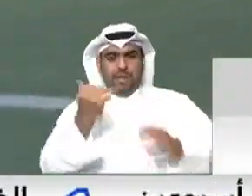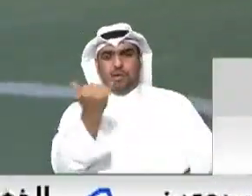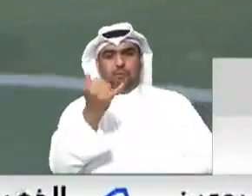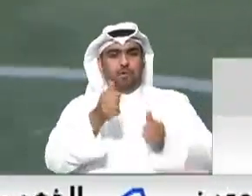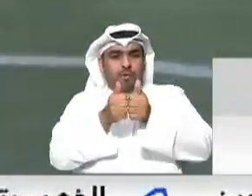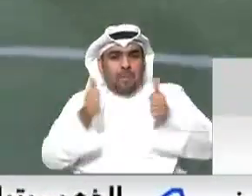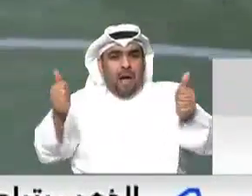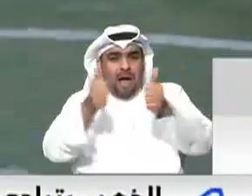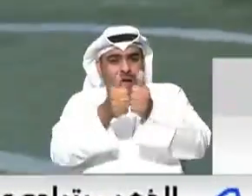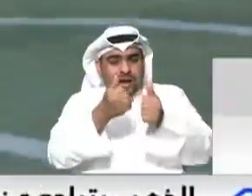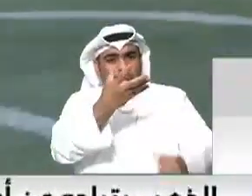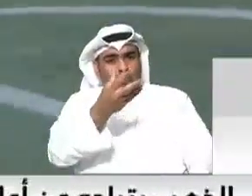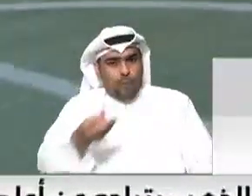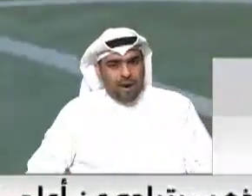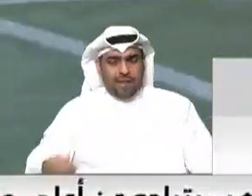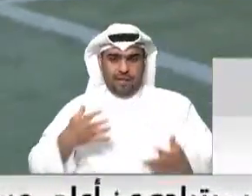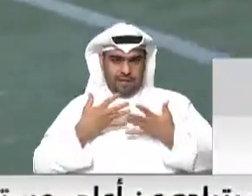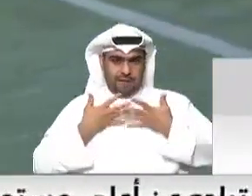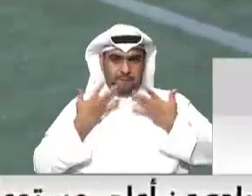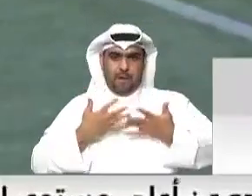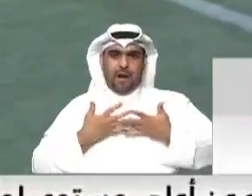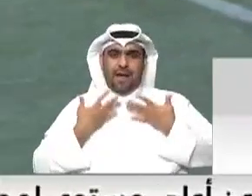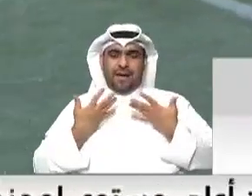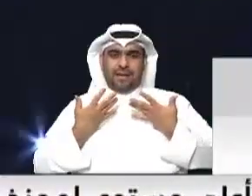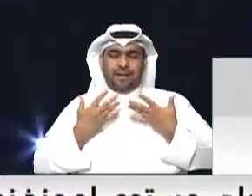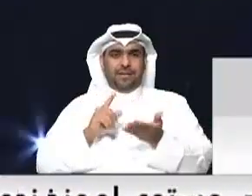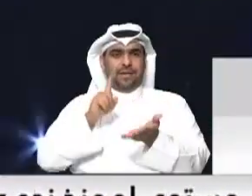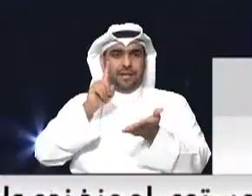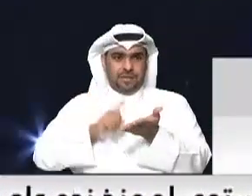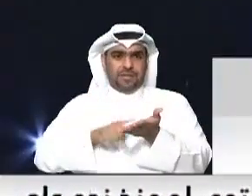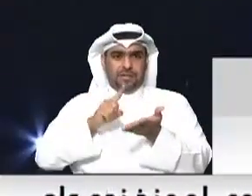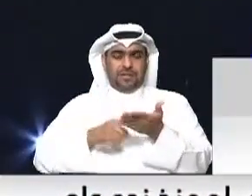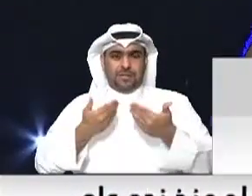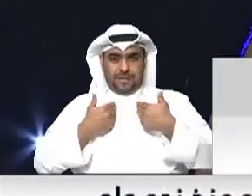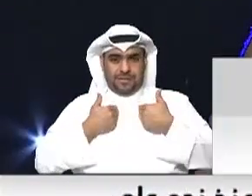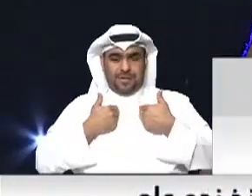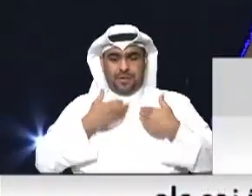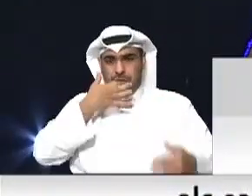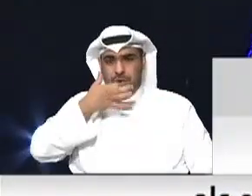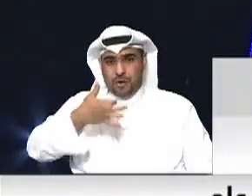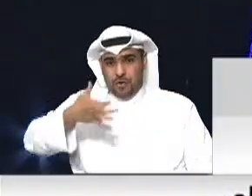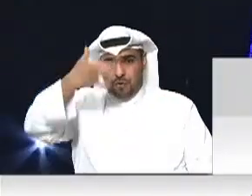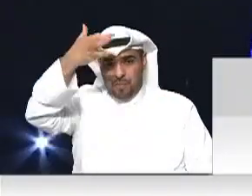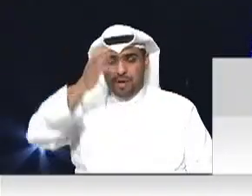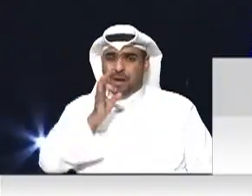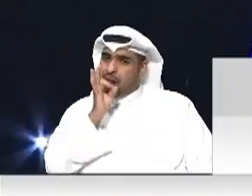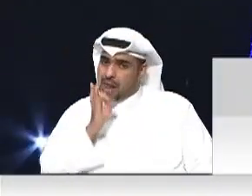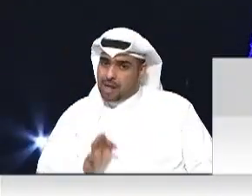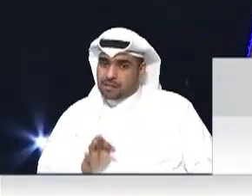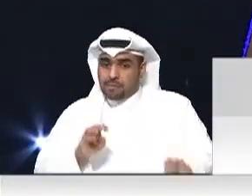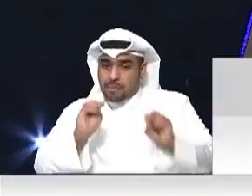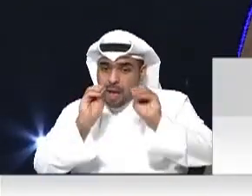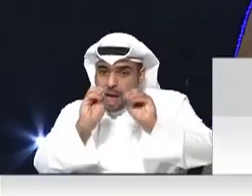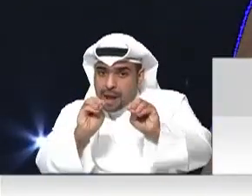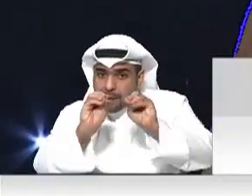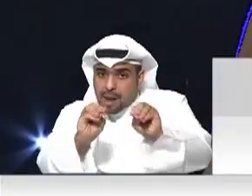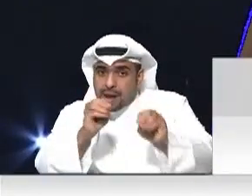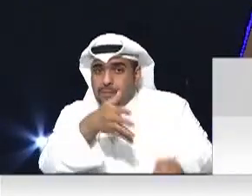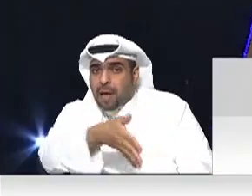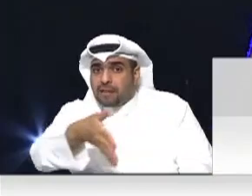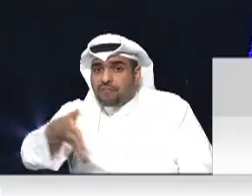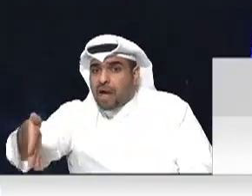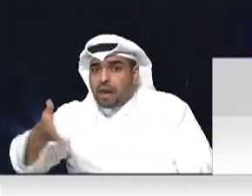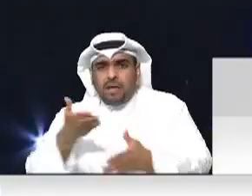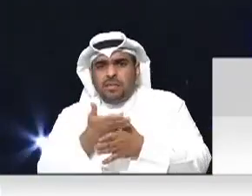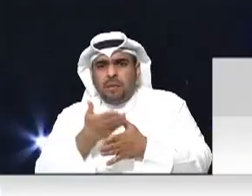امانه لنا دور كبير احنا كبار انه نوجه الاطفال للامور هذه لان صارت سوريه يعني بس